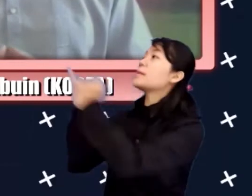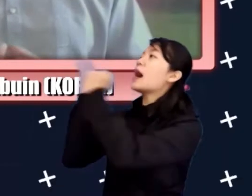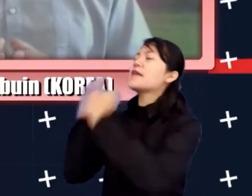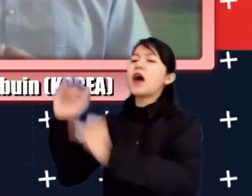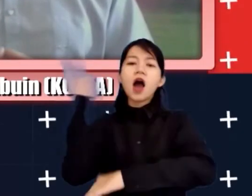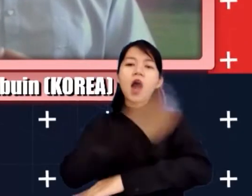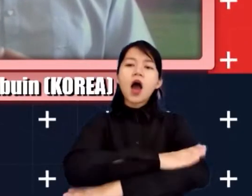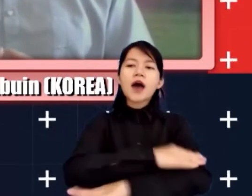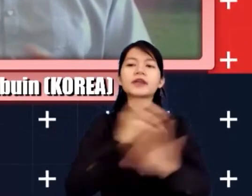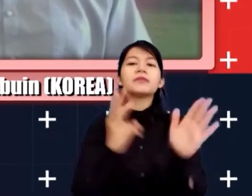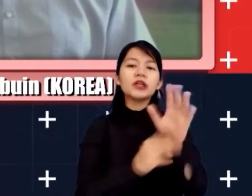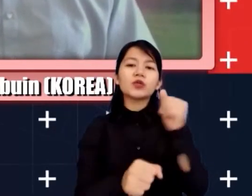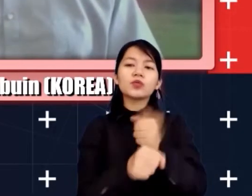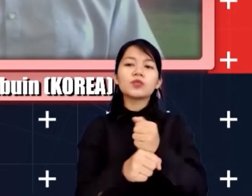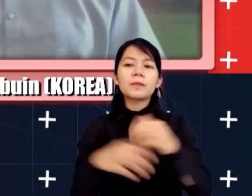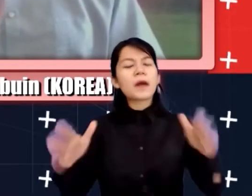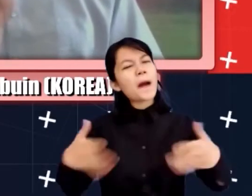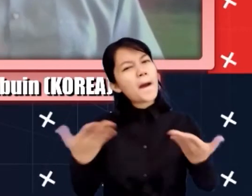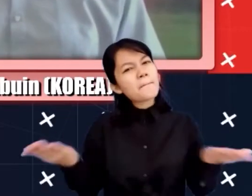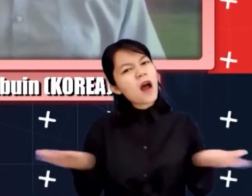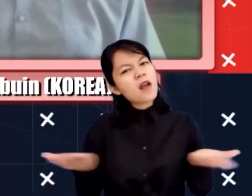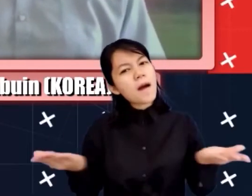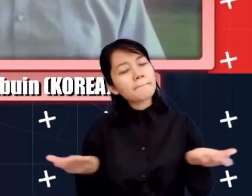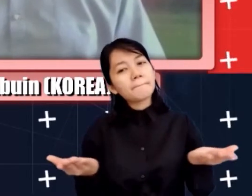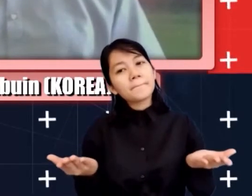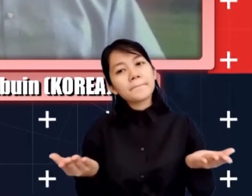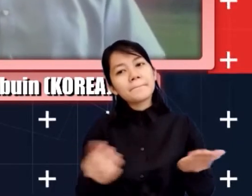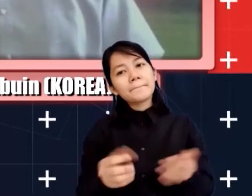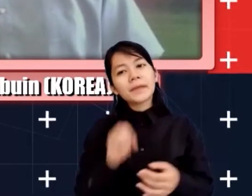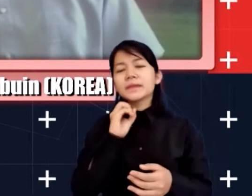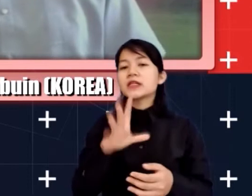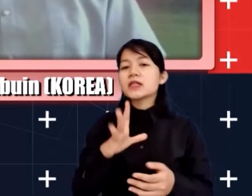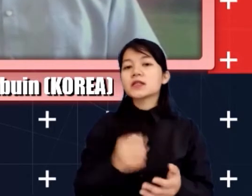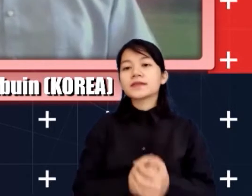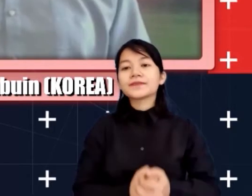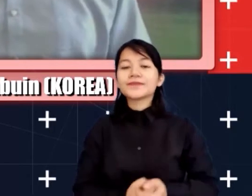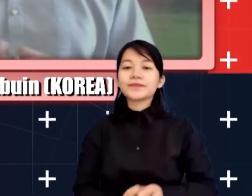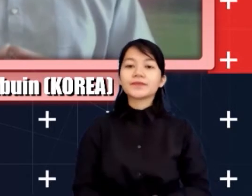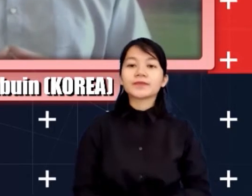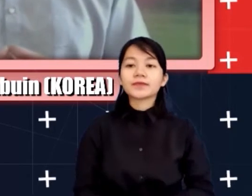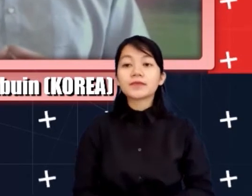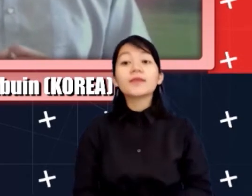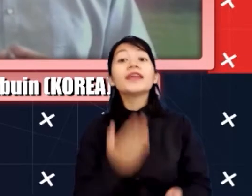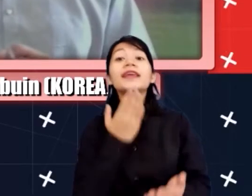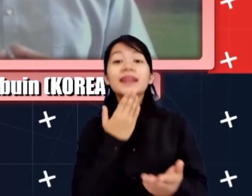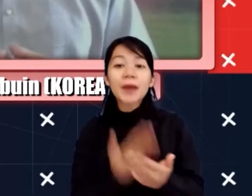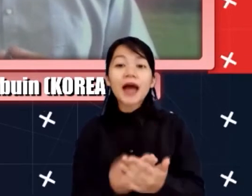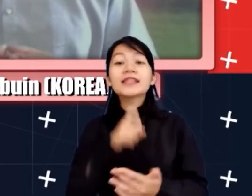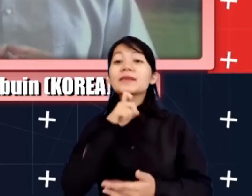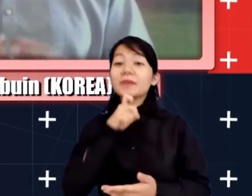mau menjelaskan tentang, terima kasih Michael. Saya mau menjelaskan